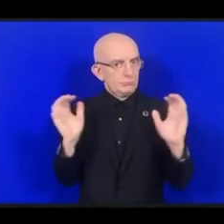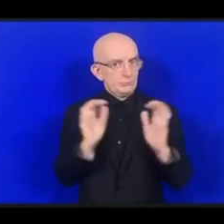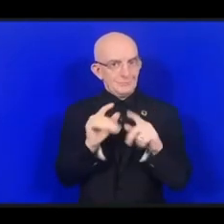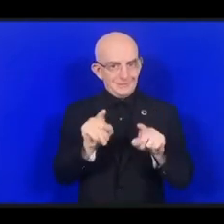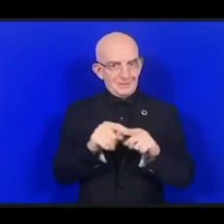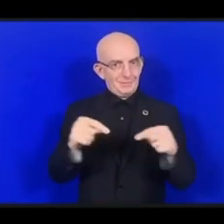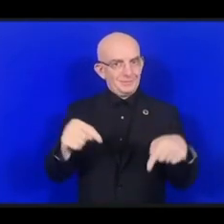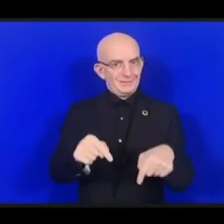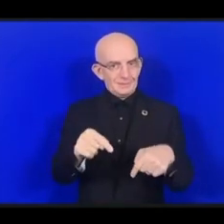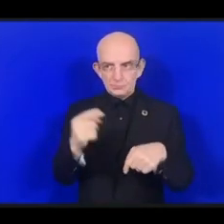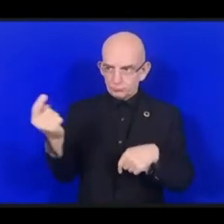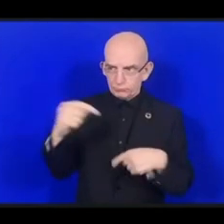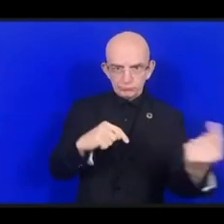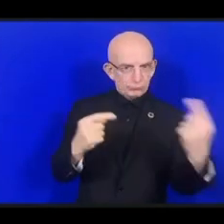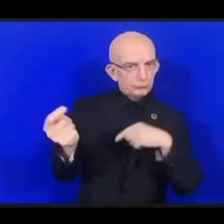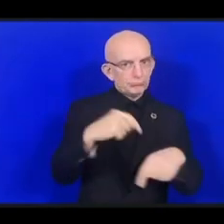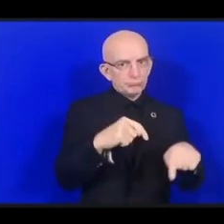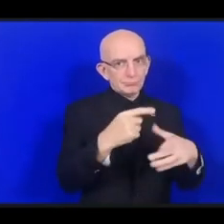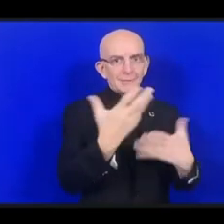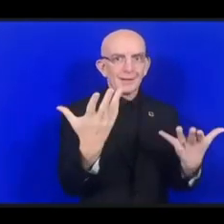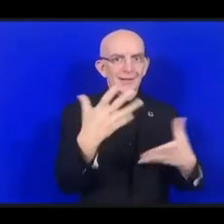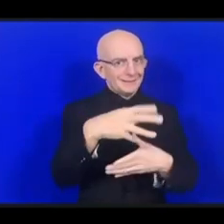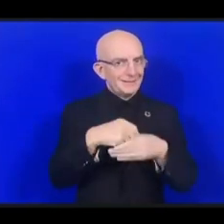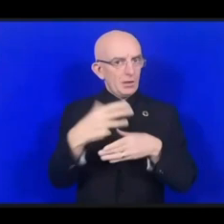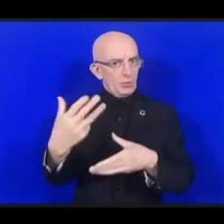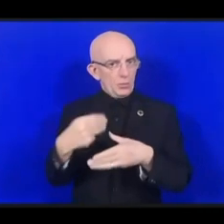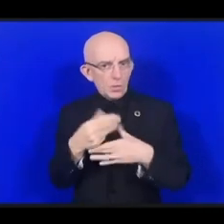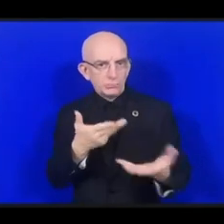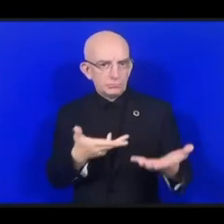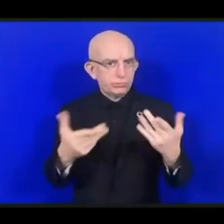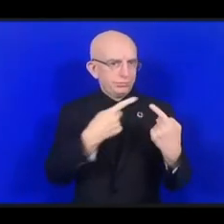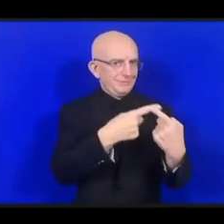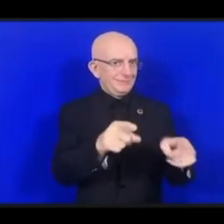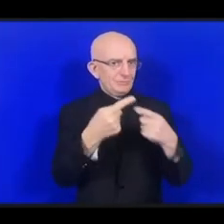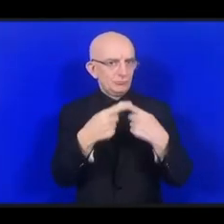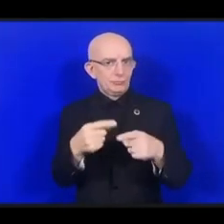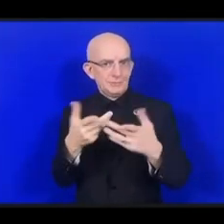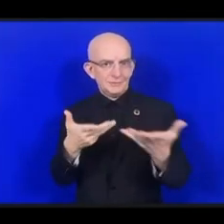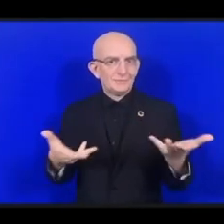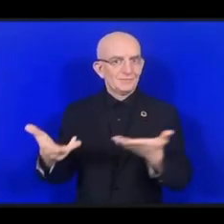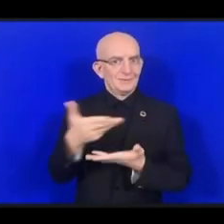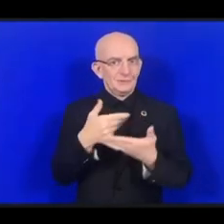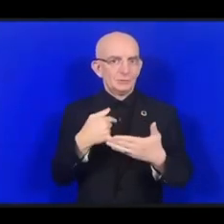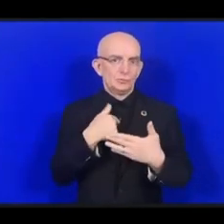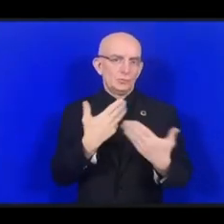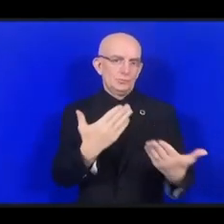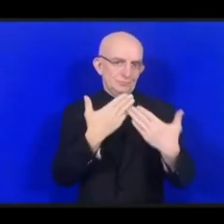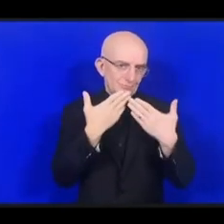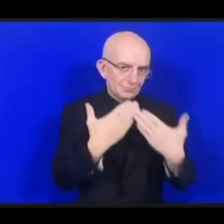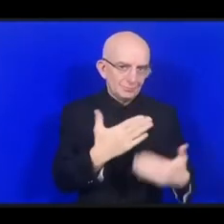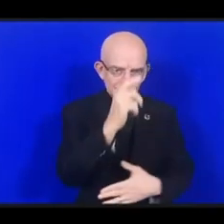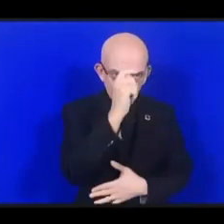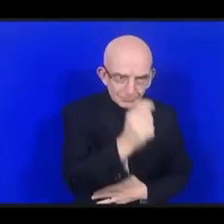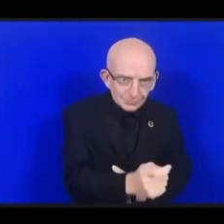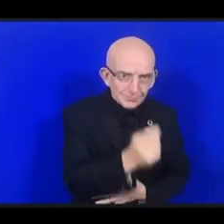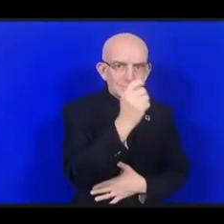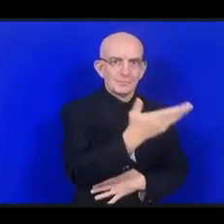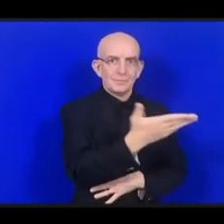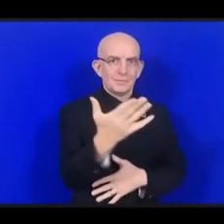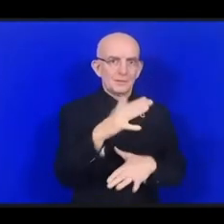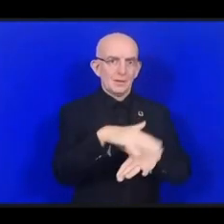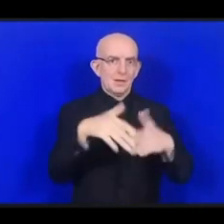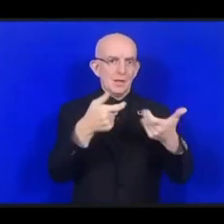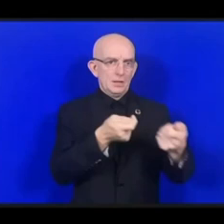فانني ممتد لحكومه اليابان على ريادتها لهذه المبادره مع هذا